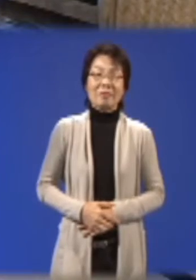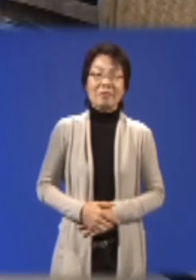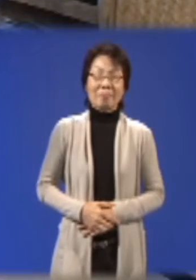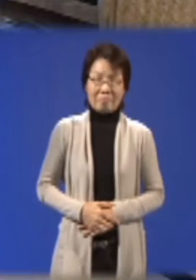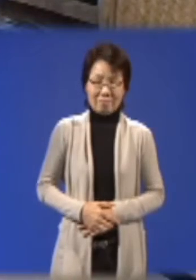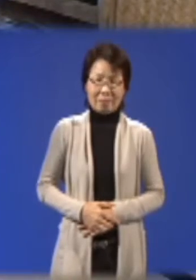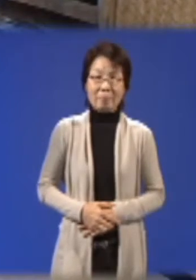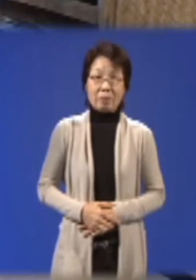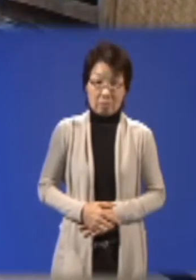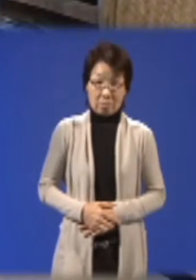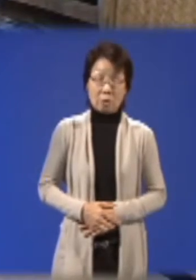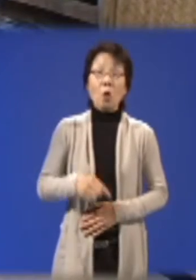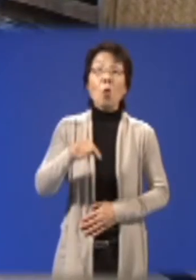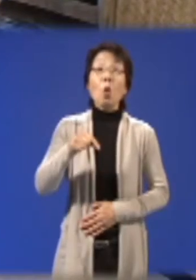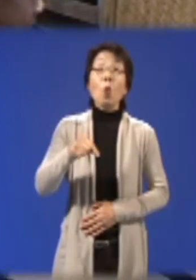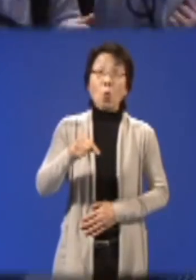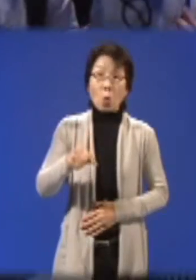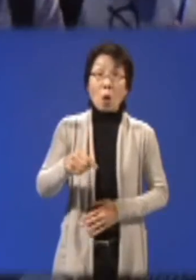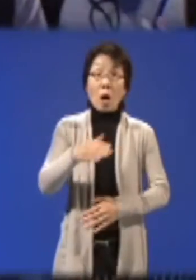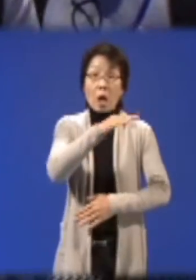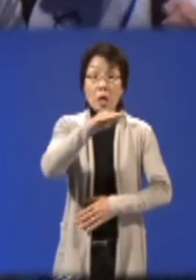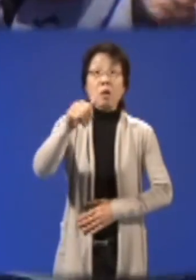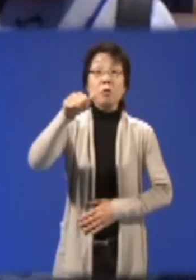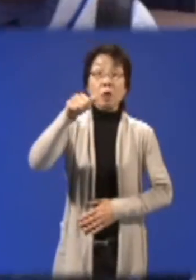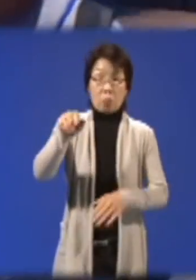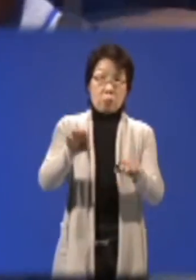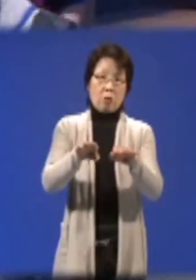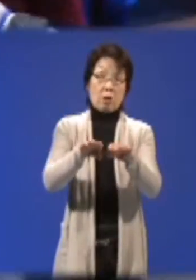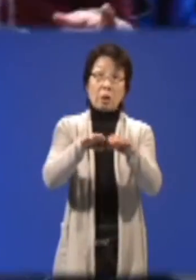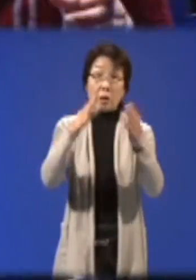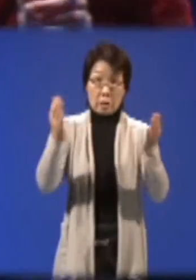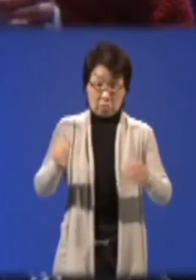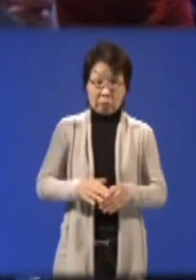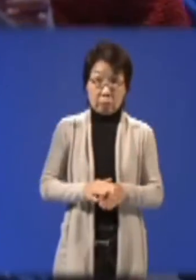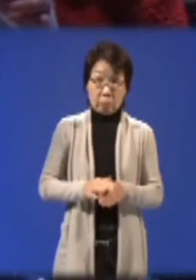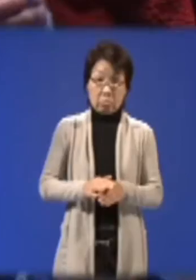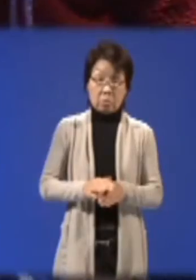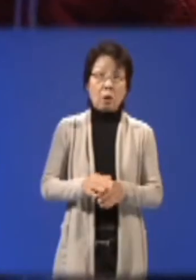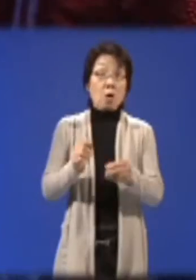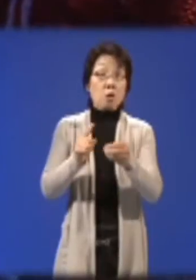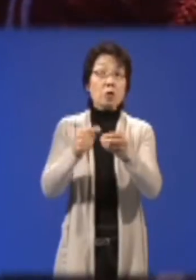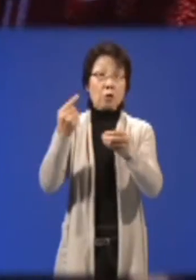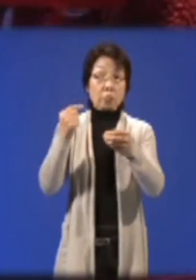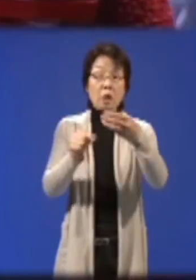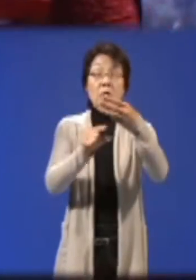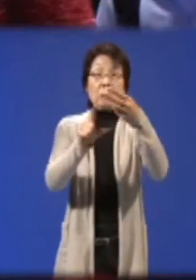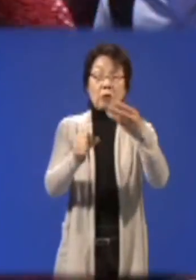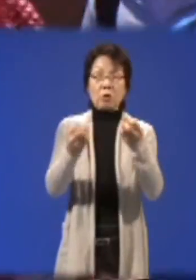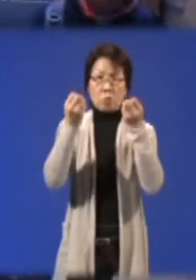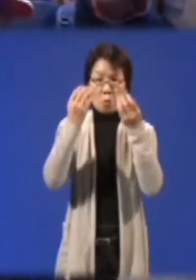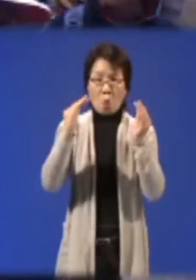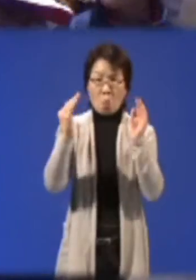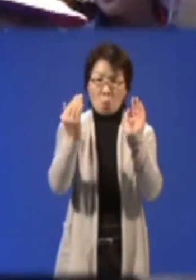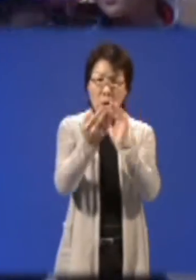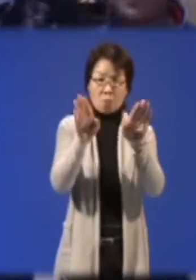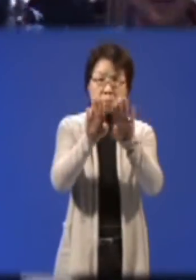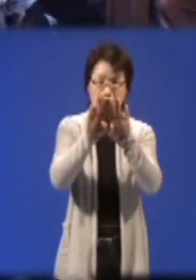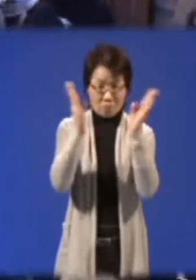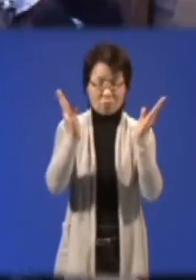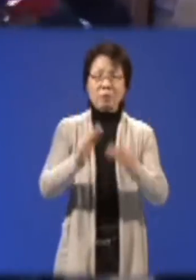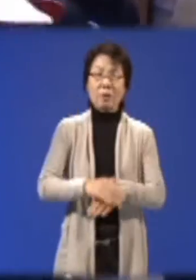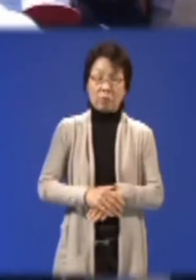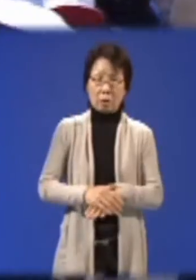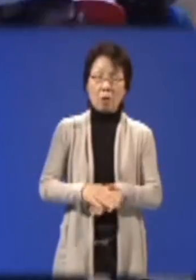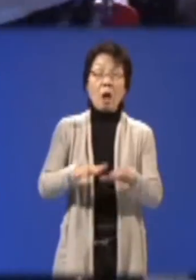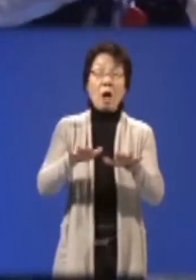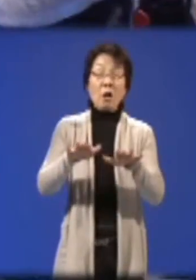さて、博物館は平成5年に開館、そして昨年3月にリニューアルオープンしました。